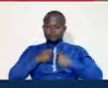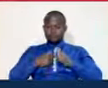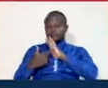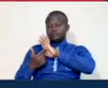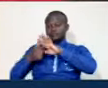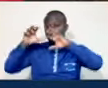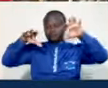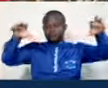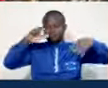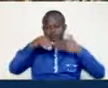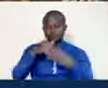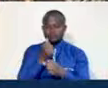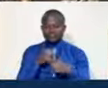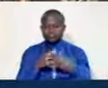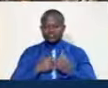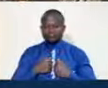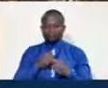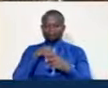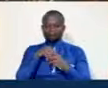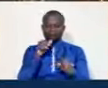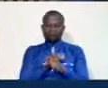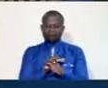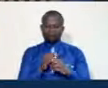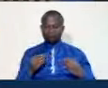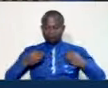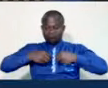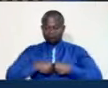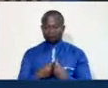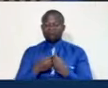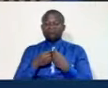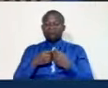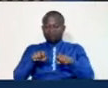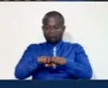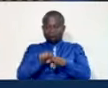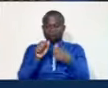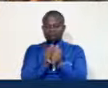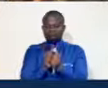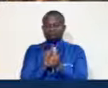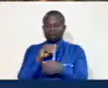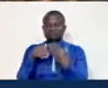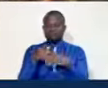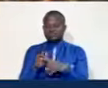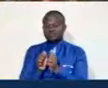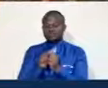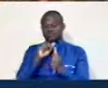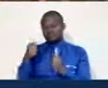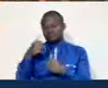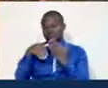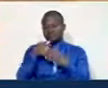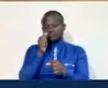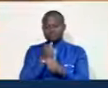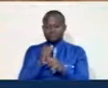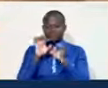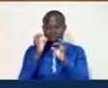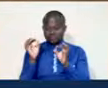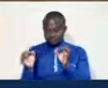ku bicuruzwa byakorewe mu Rwanda, byiganjemo cyane imyambaro, inkweto, imitako yo kurimbisha umubiri nk'ibikomo, amaherena n'ibindi bikozwe mu masaro.